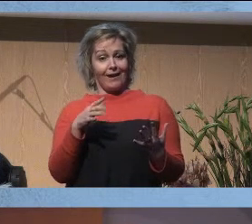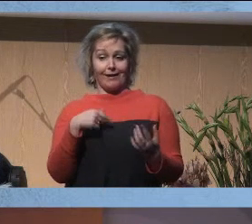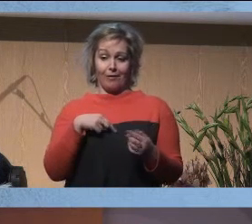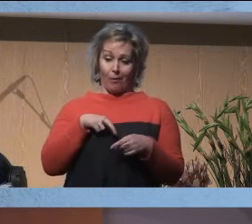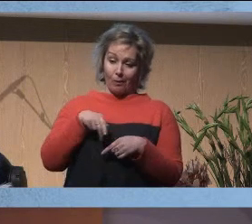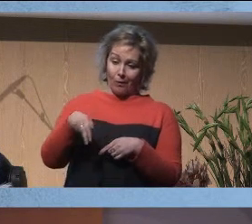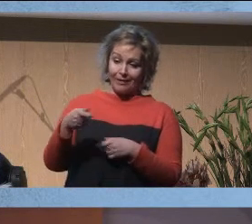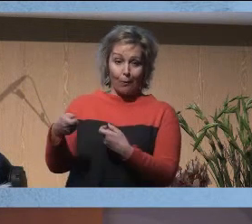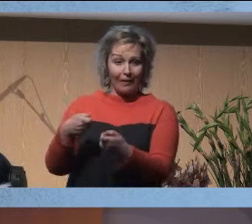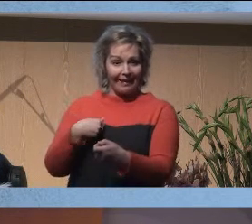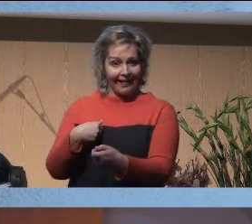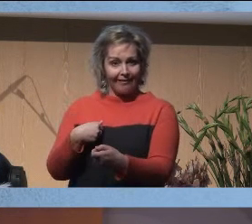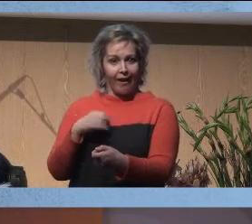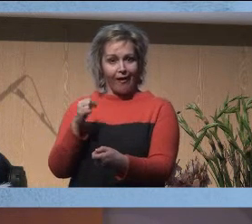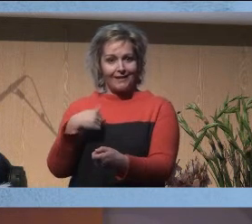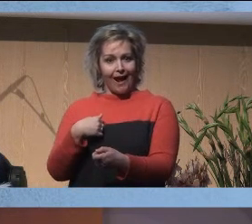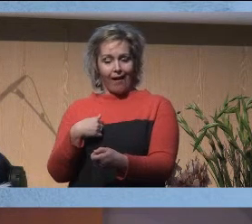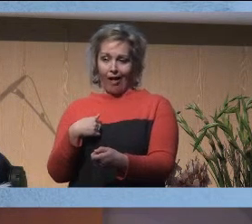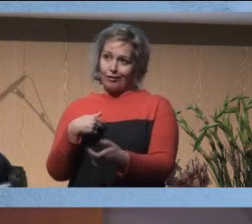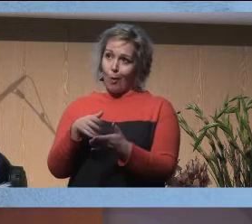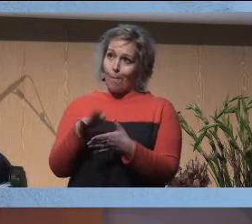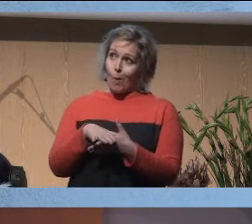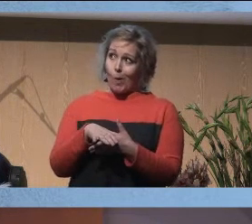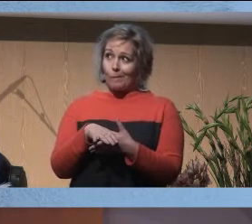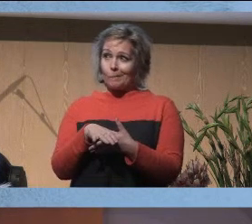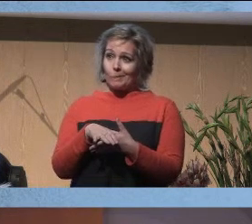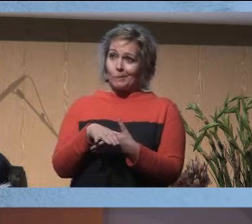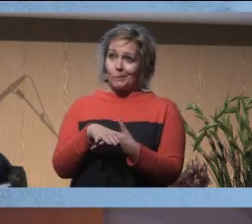butikken. Kanskje jeg kan gå på